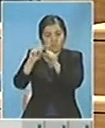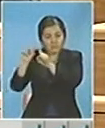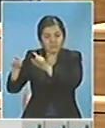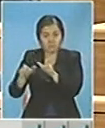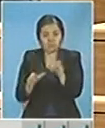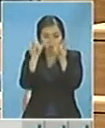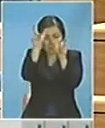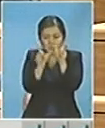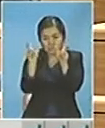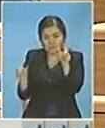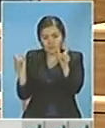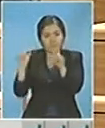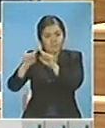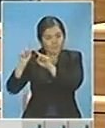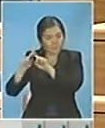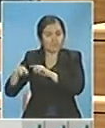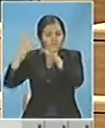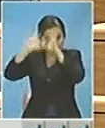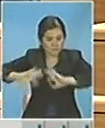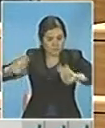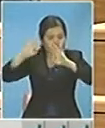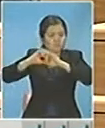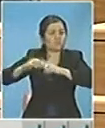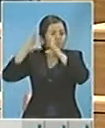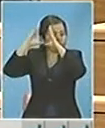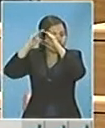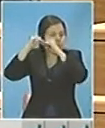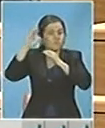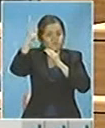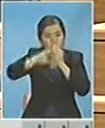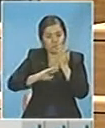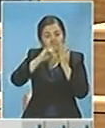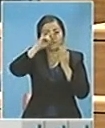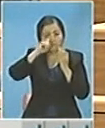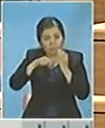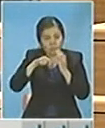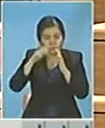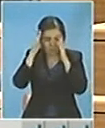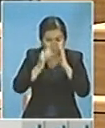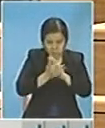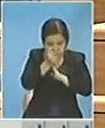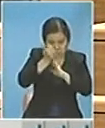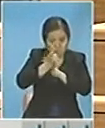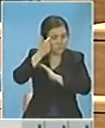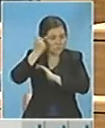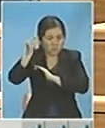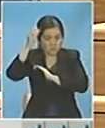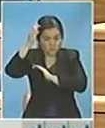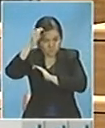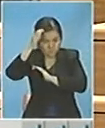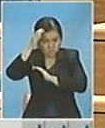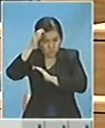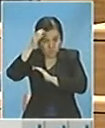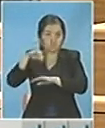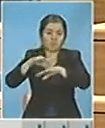ปราชญ์ของแผ่นดินเป็นมันสมองสำคัญที่สุดครับที่เราจะได้ราชบัณฑิตแต่ละท่านเข้ามาเนี่ยแต่ละสาขาเนี่ยไม่ใช่ได้